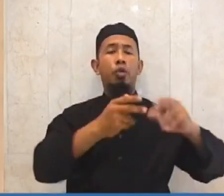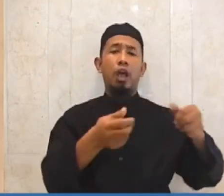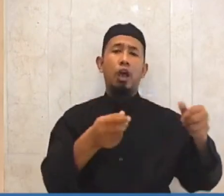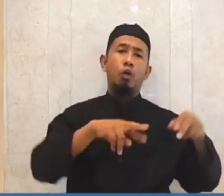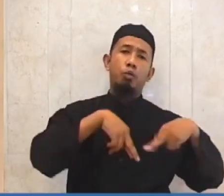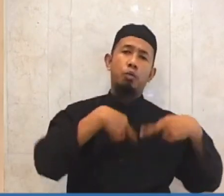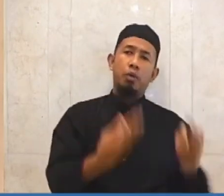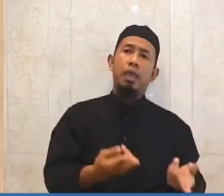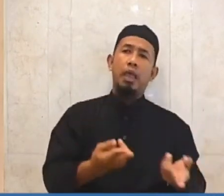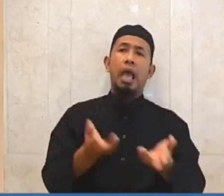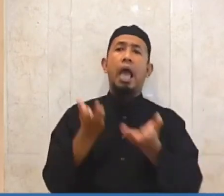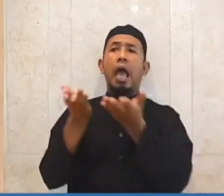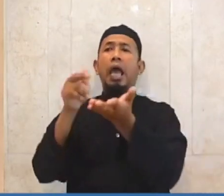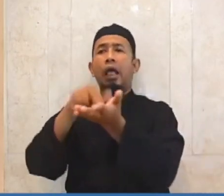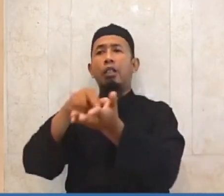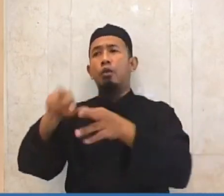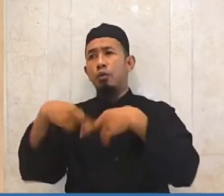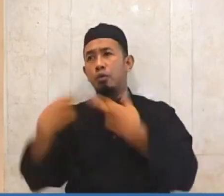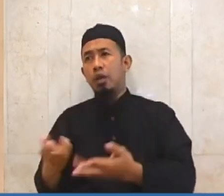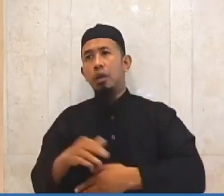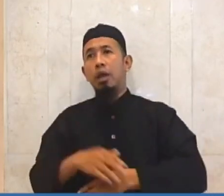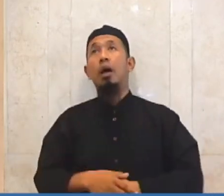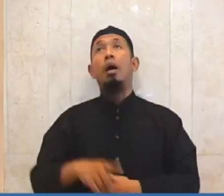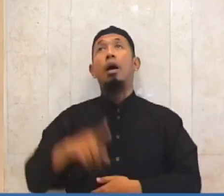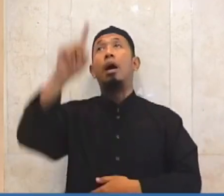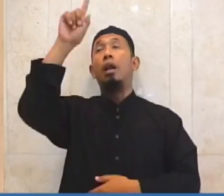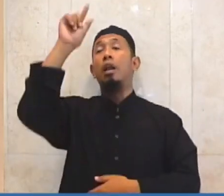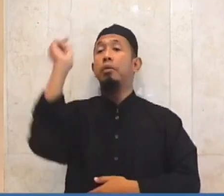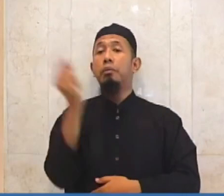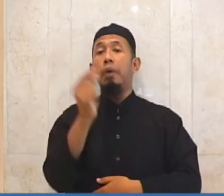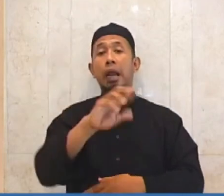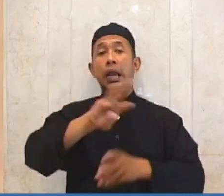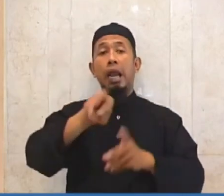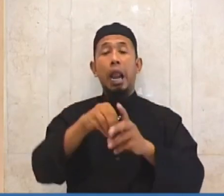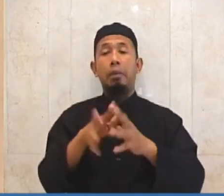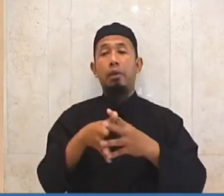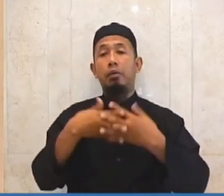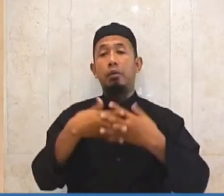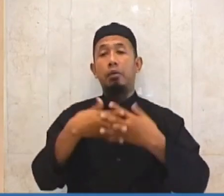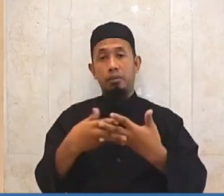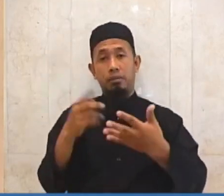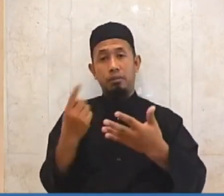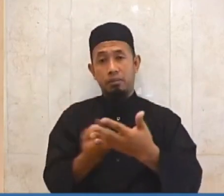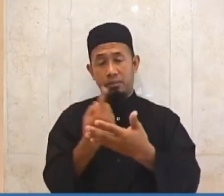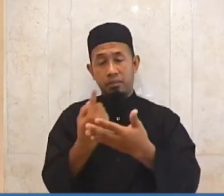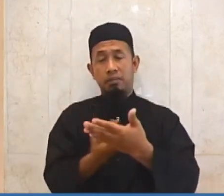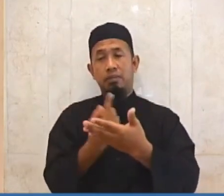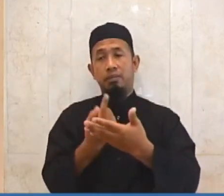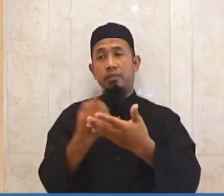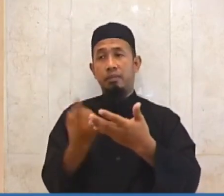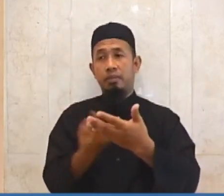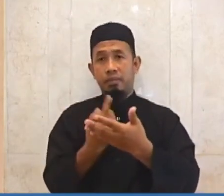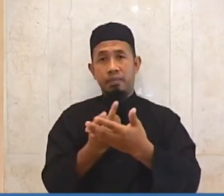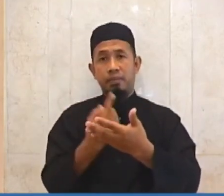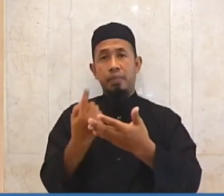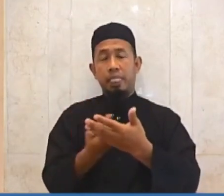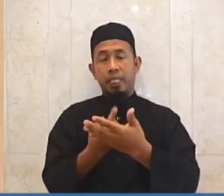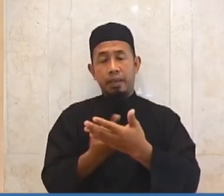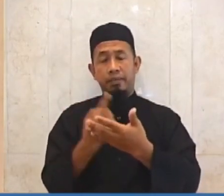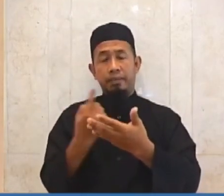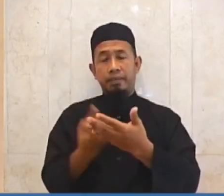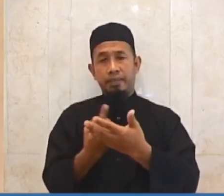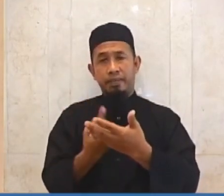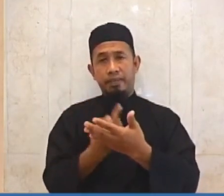walasri Innal insana lafi khusrin illadina amanu wailus shih wataw bilq